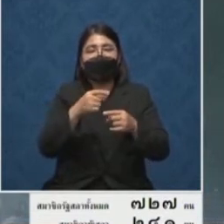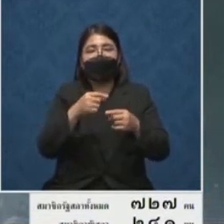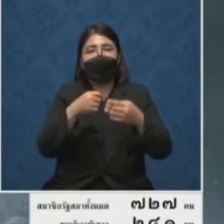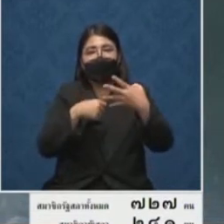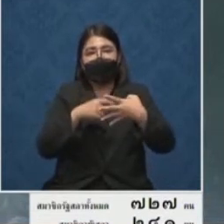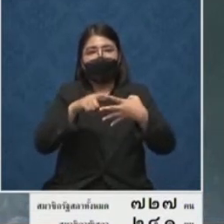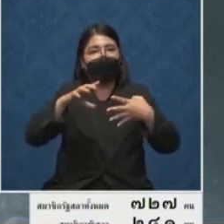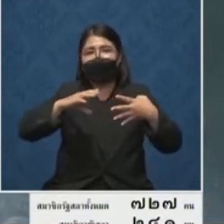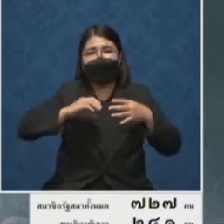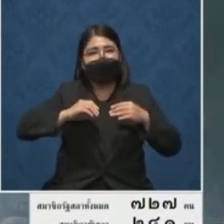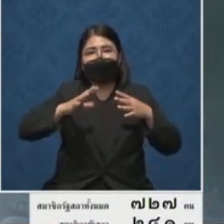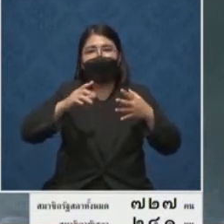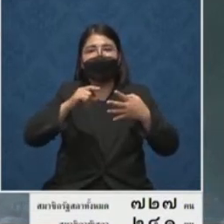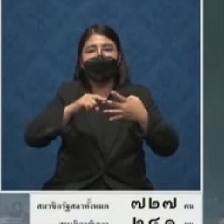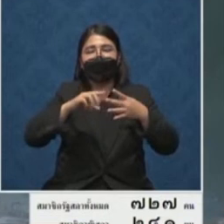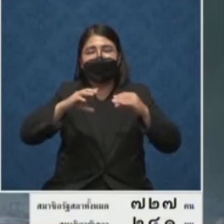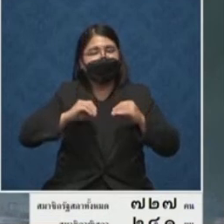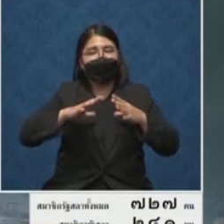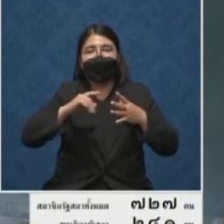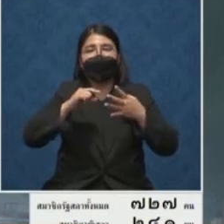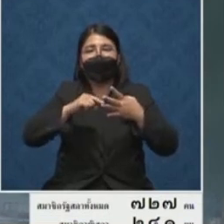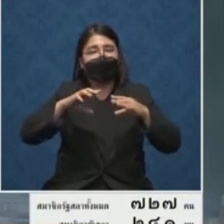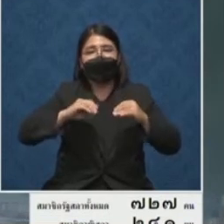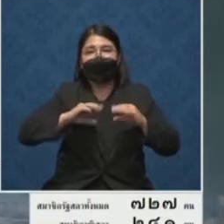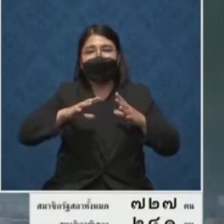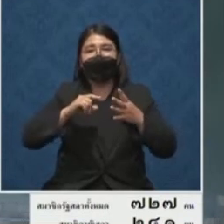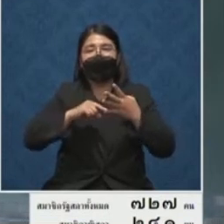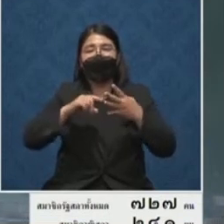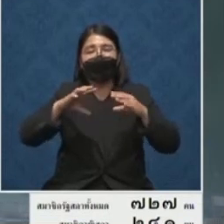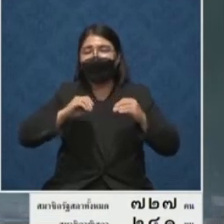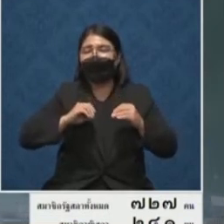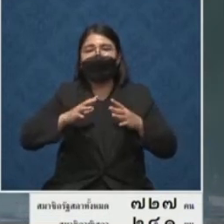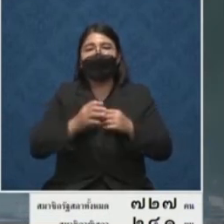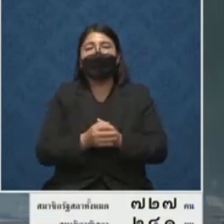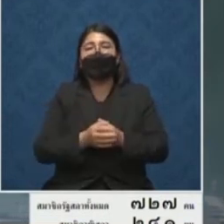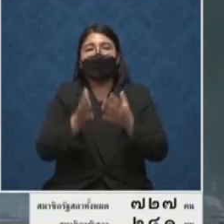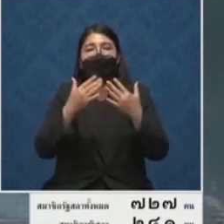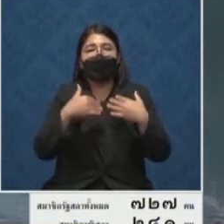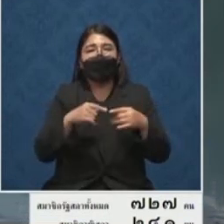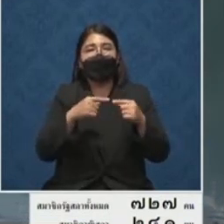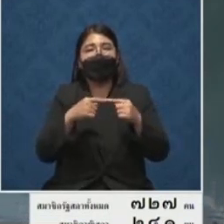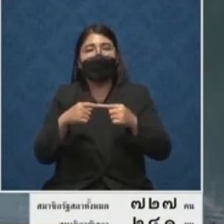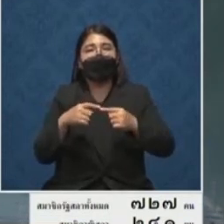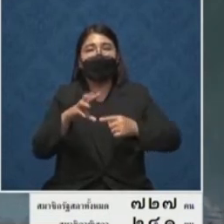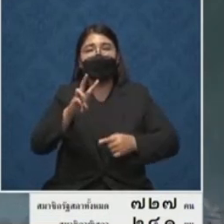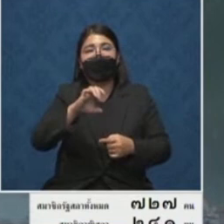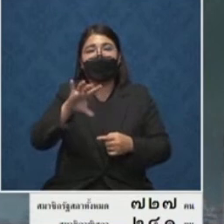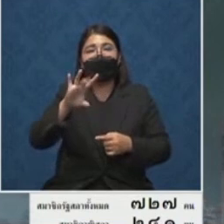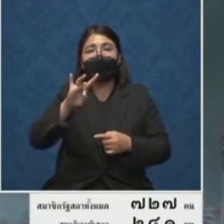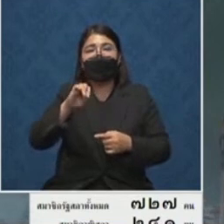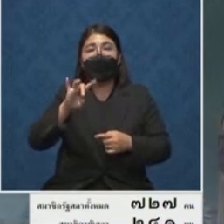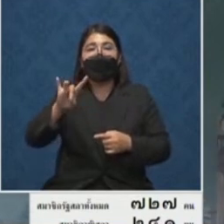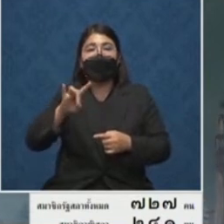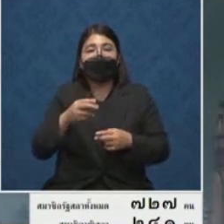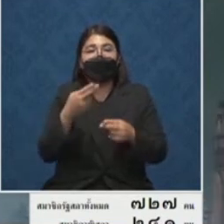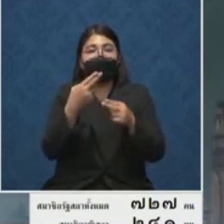ตราพร 1ไม่รับหลักการ2ไม่รับหลักการ3ไม่รับหลักการ4ไม่รับหลักการ